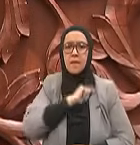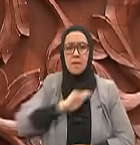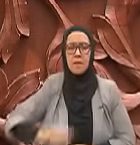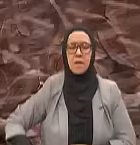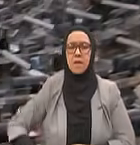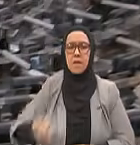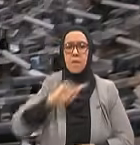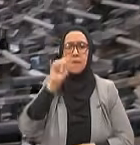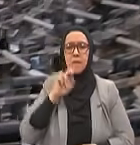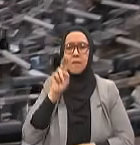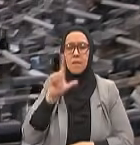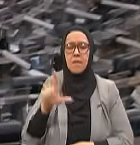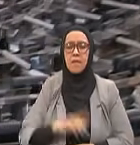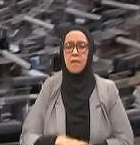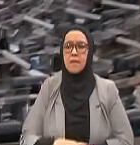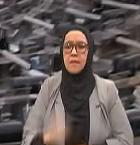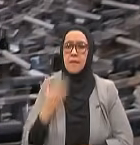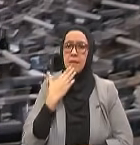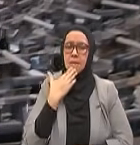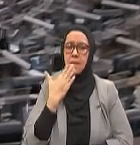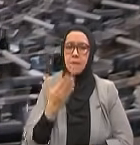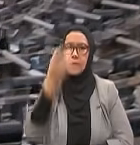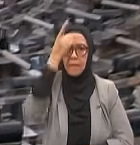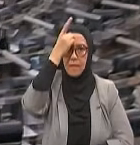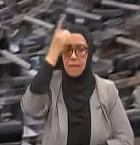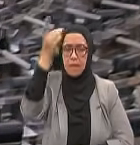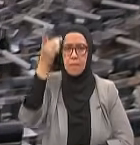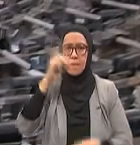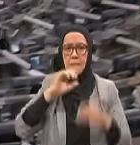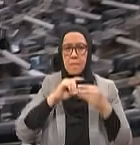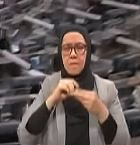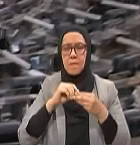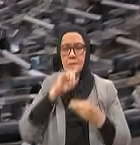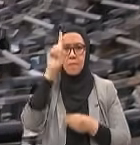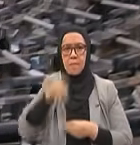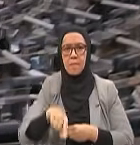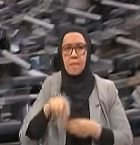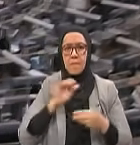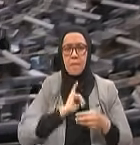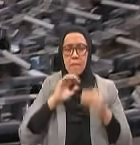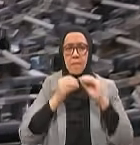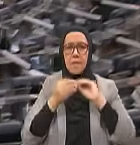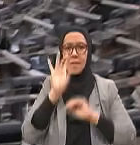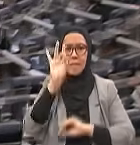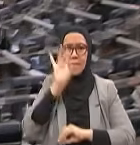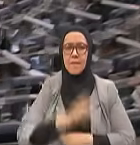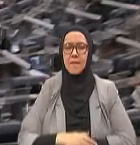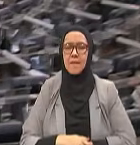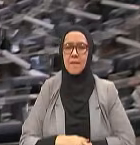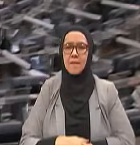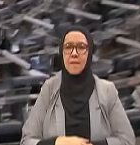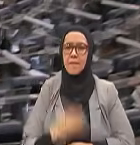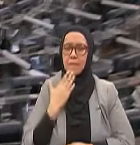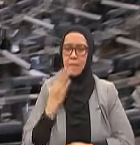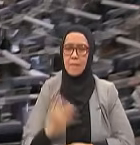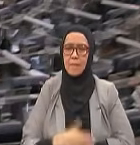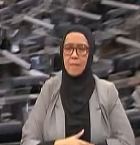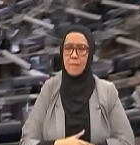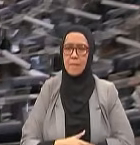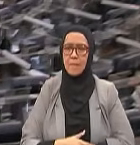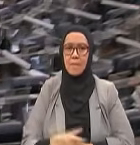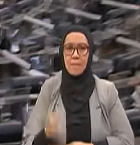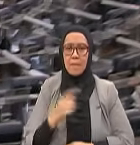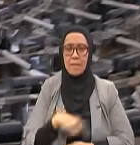Hai terima kasih ada tentu Solace nombo 8 kasih yang mati malam tiada